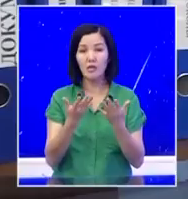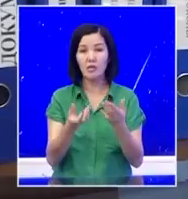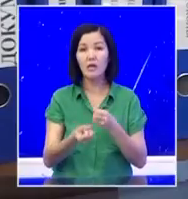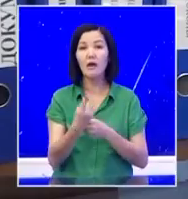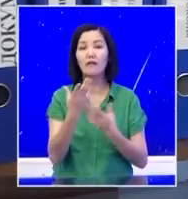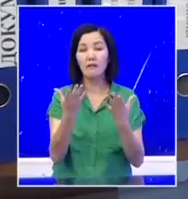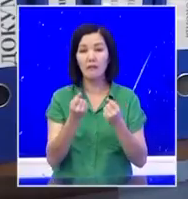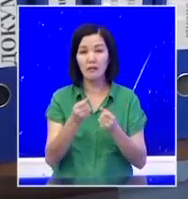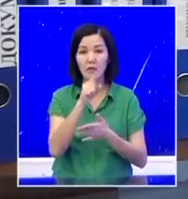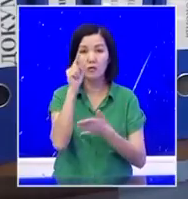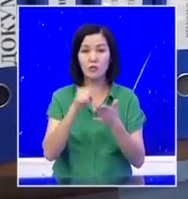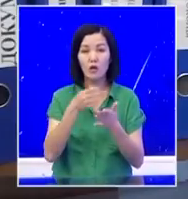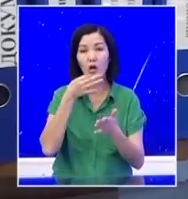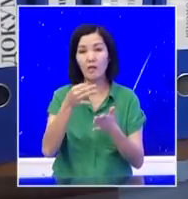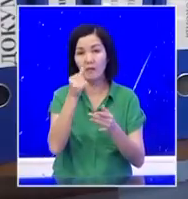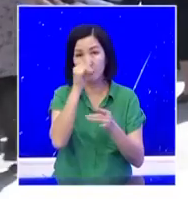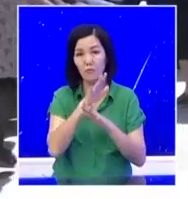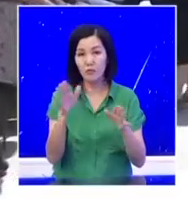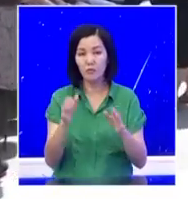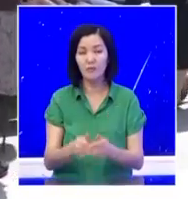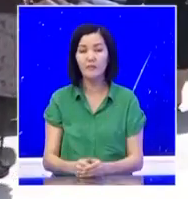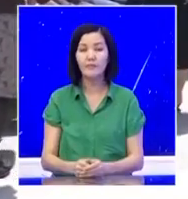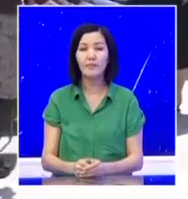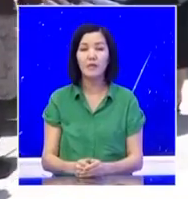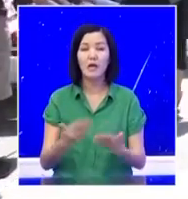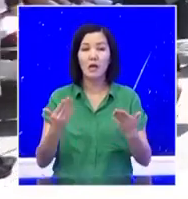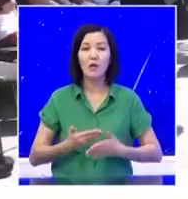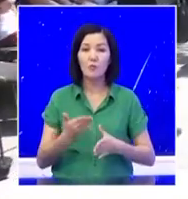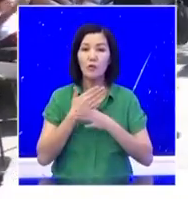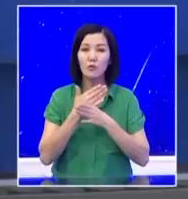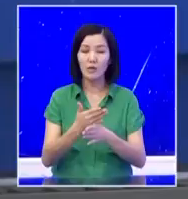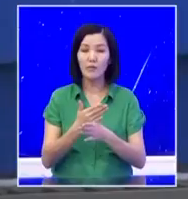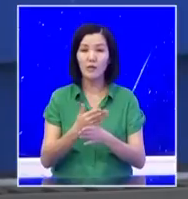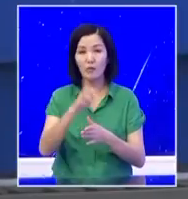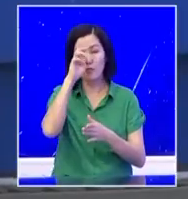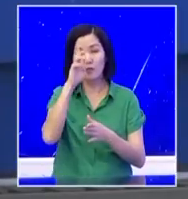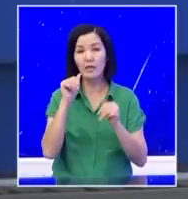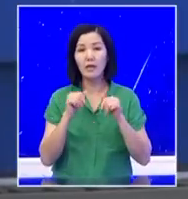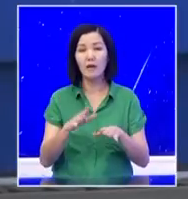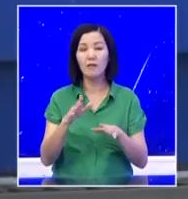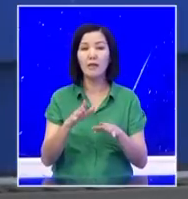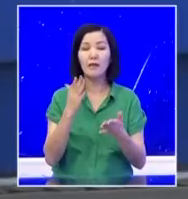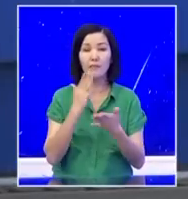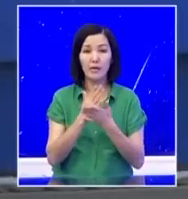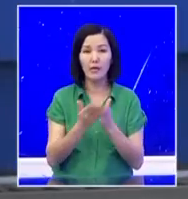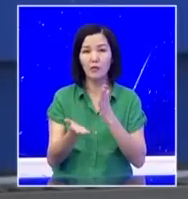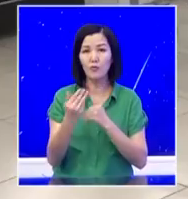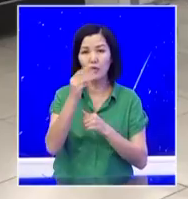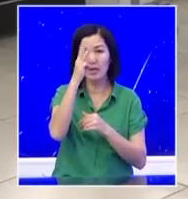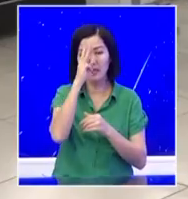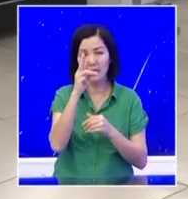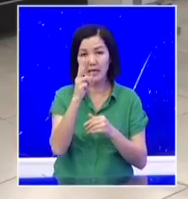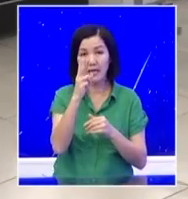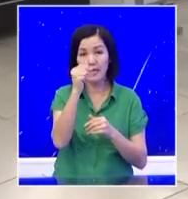деген сұрақ бізде жауапсыз қалып отыр. Әлеуметтік жәрдемақыға байланысты үкімет қабылдаған тағы бір шешім. Өткен екі айда